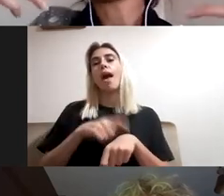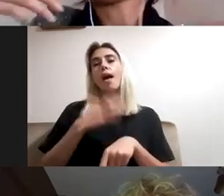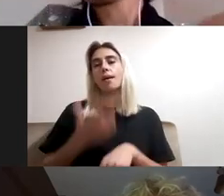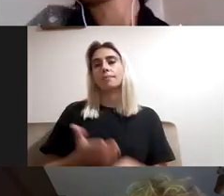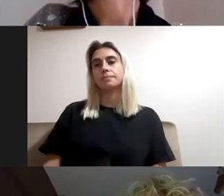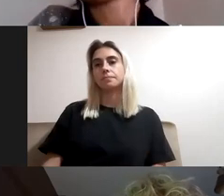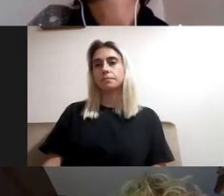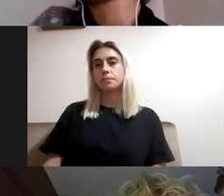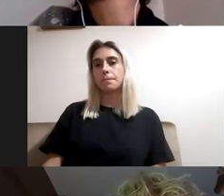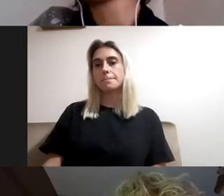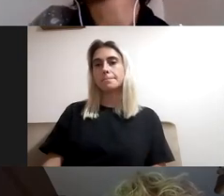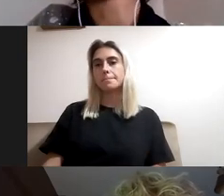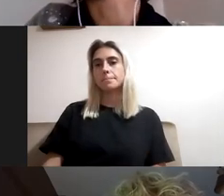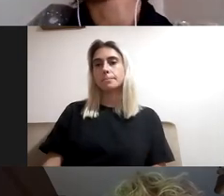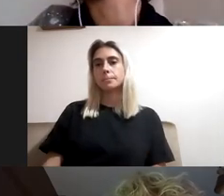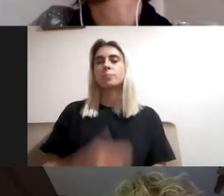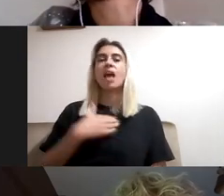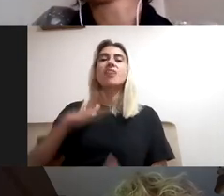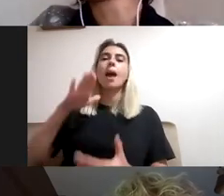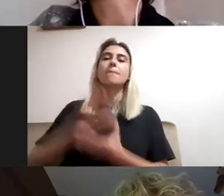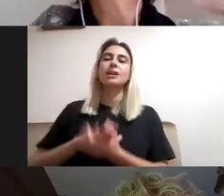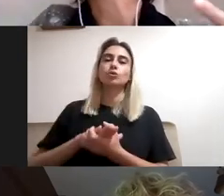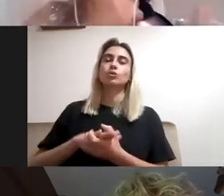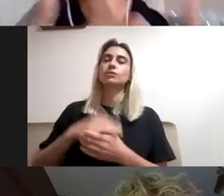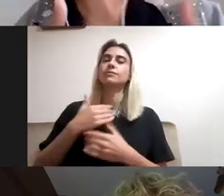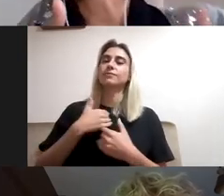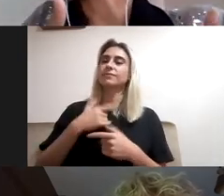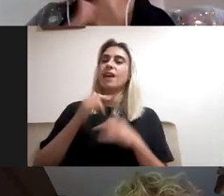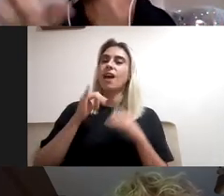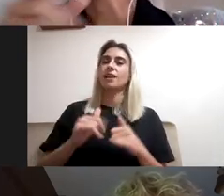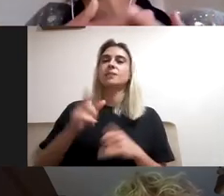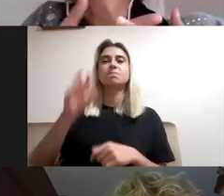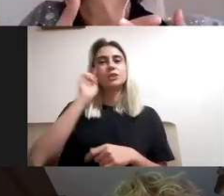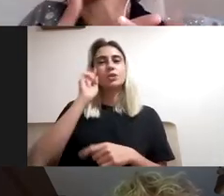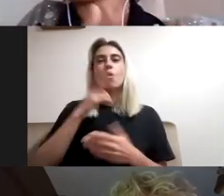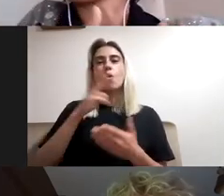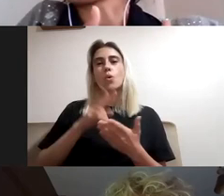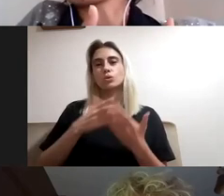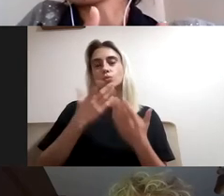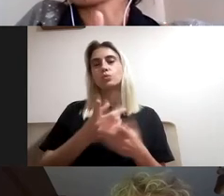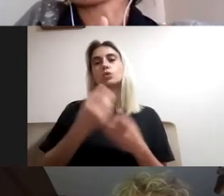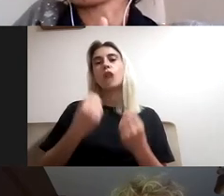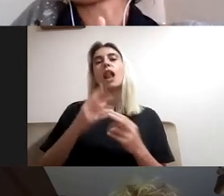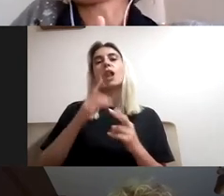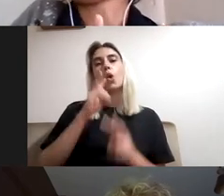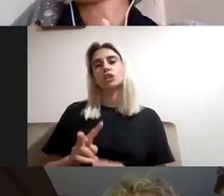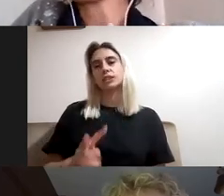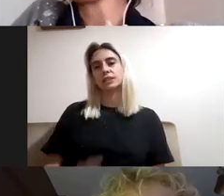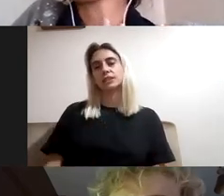evet, ayaklarım yere basıyor. Bu konuda sizinle evet, aynı fikri evet. paylaşıyorum zaten. Siz sosyoloji okuyorsun. Zaten burada çok güzel göreceksin